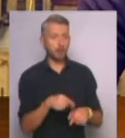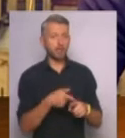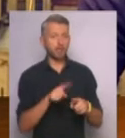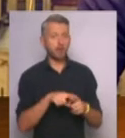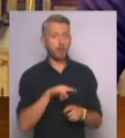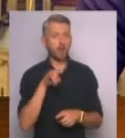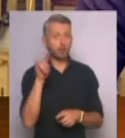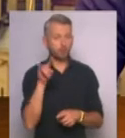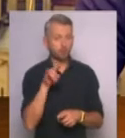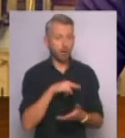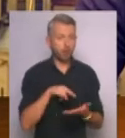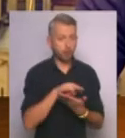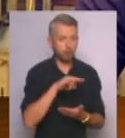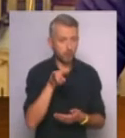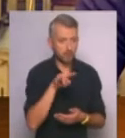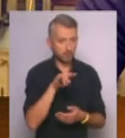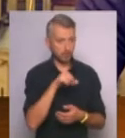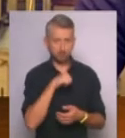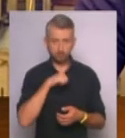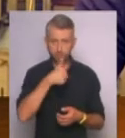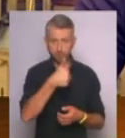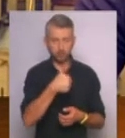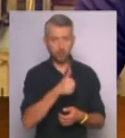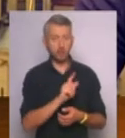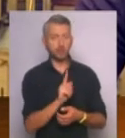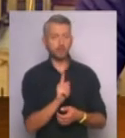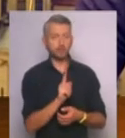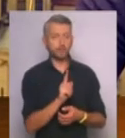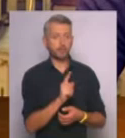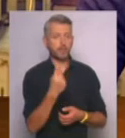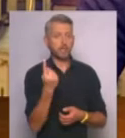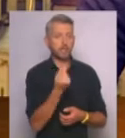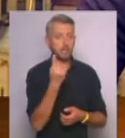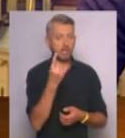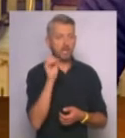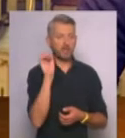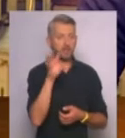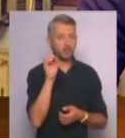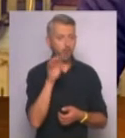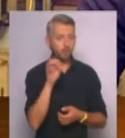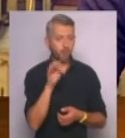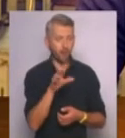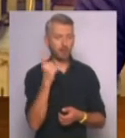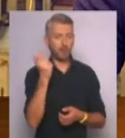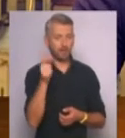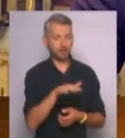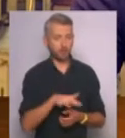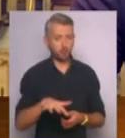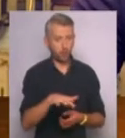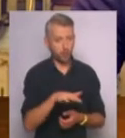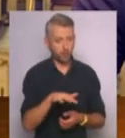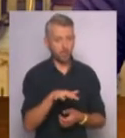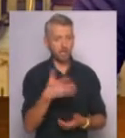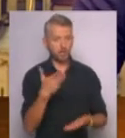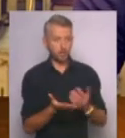аеропорт Бориспіль. Звичайно, найперше. Найперше, що єдиний світлофор на Харківській площі,